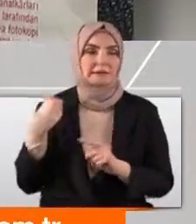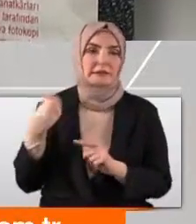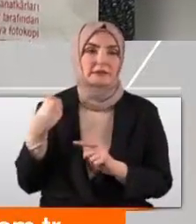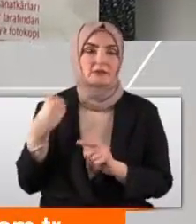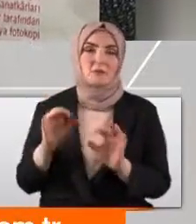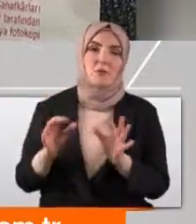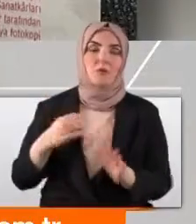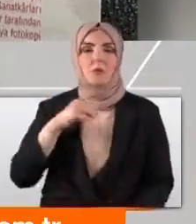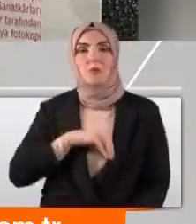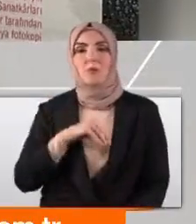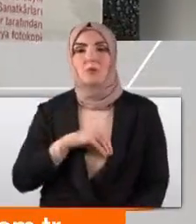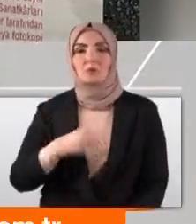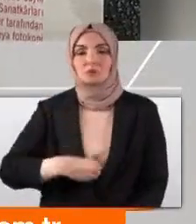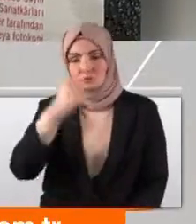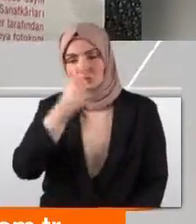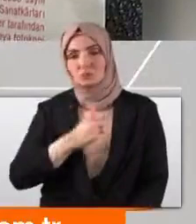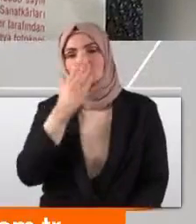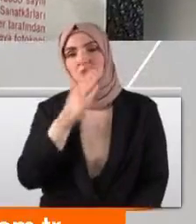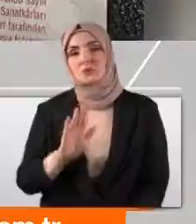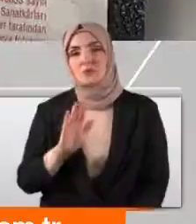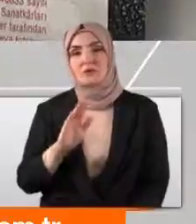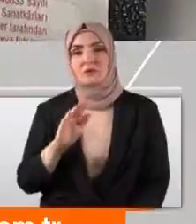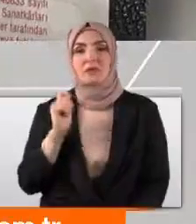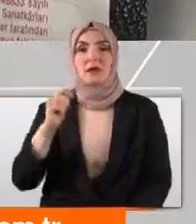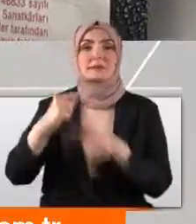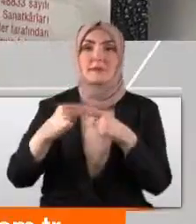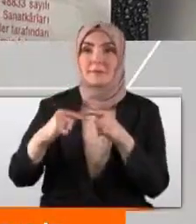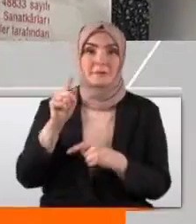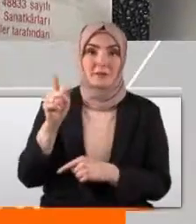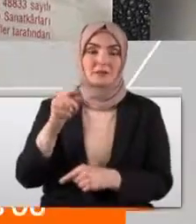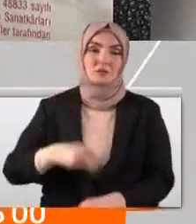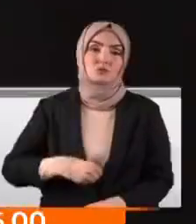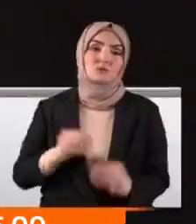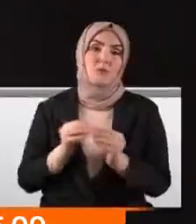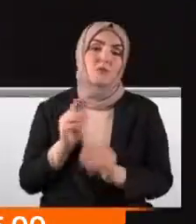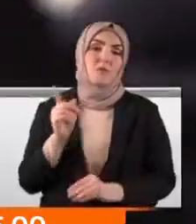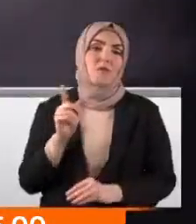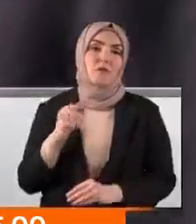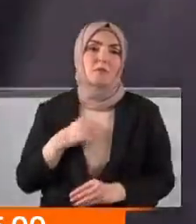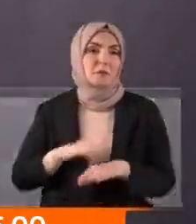yani benim suçum yok yani. Tek suç taksimetre mi yani? Taksimetreyi dava ederim. Benim yapacağım bir şey yok.